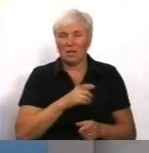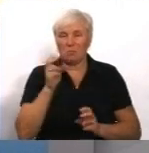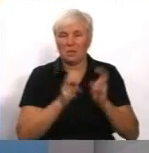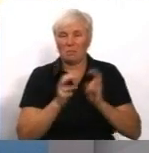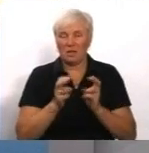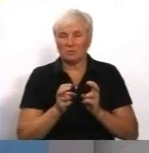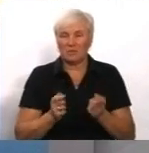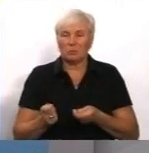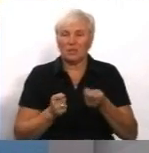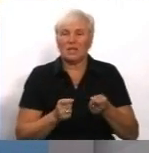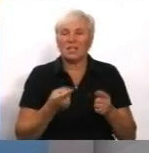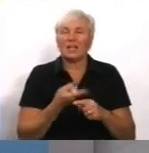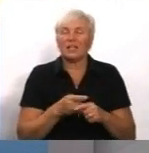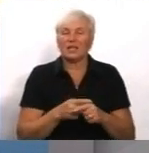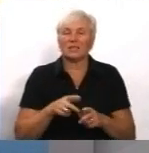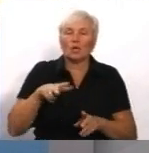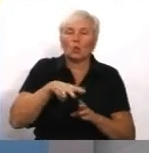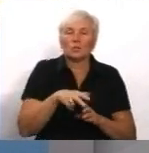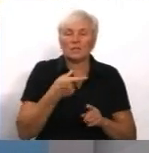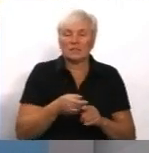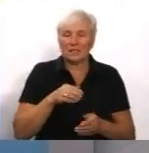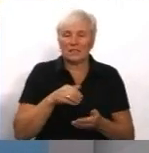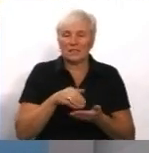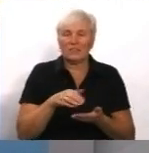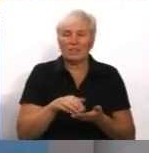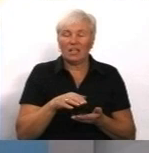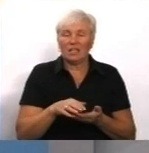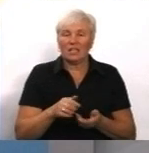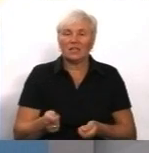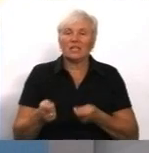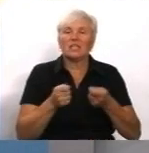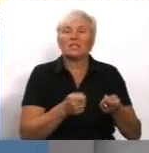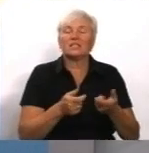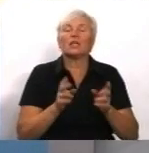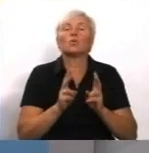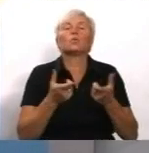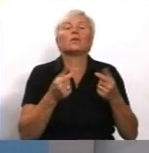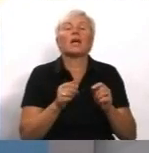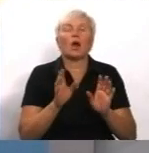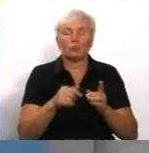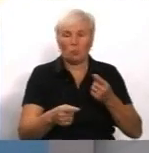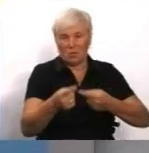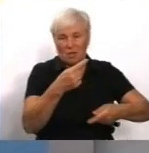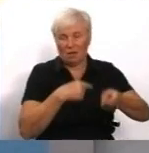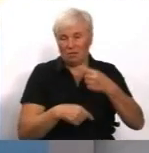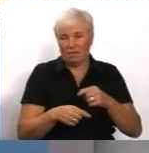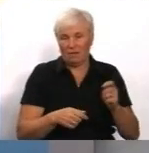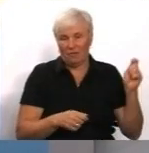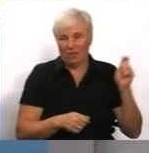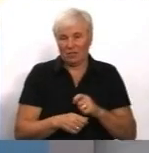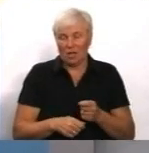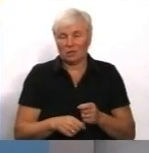які загружають ці свині, і потім їздять, хто його знає, де, і потім назад вертаються сюди. Тобто це